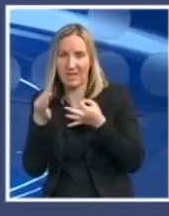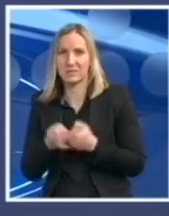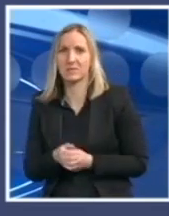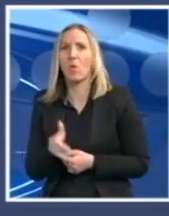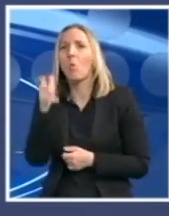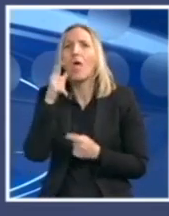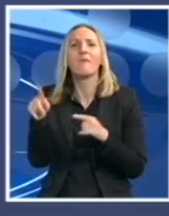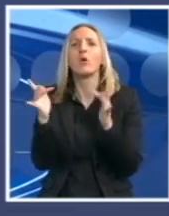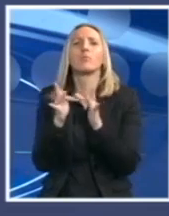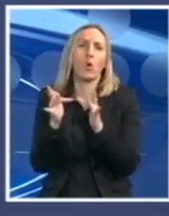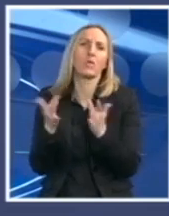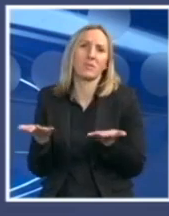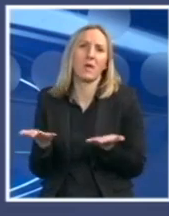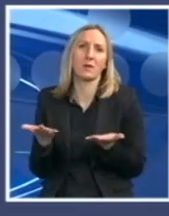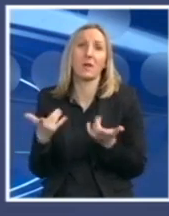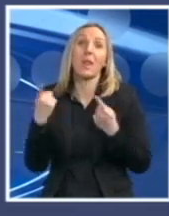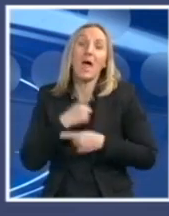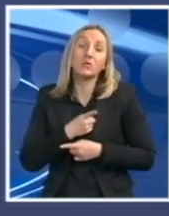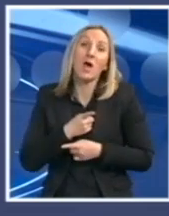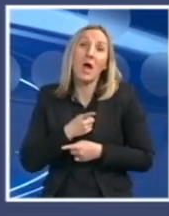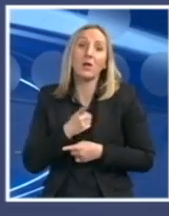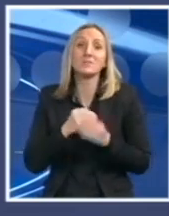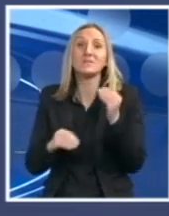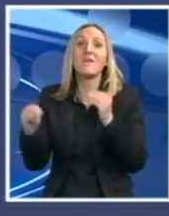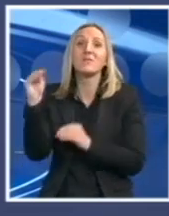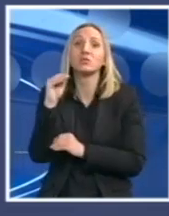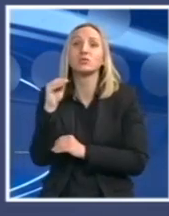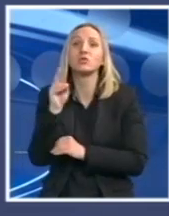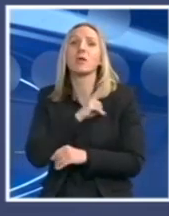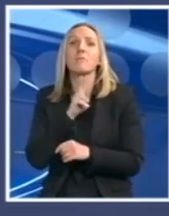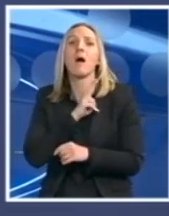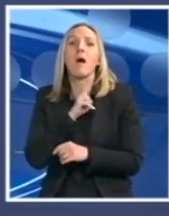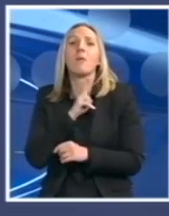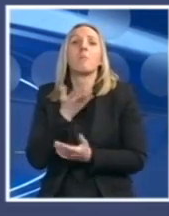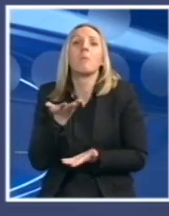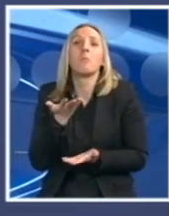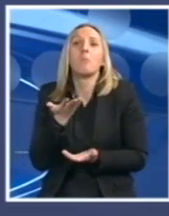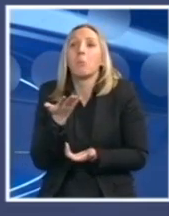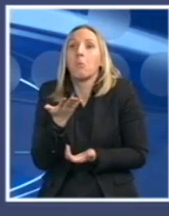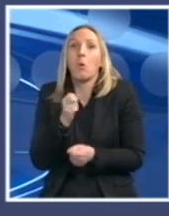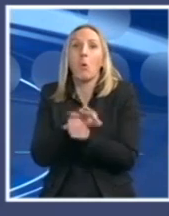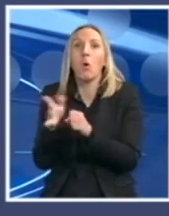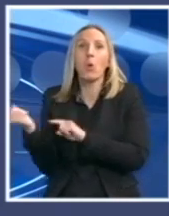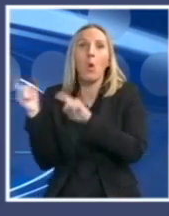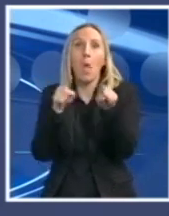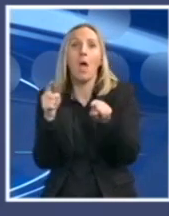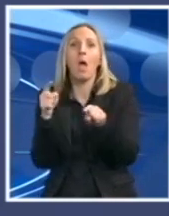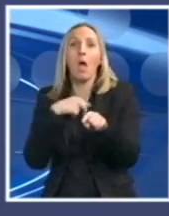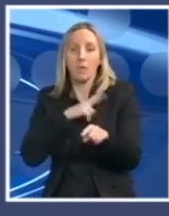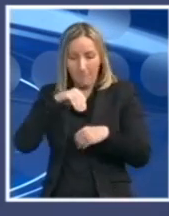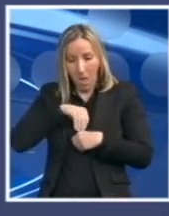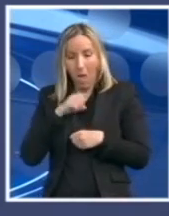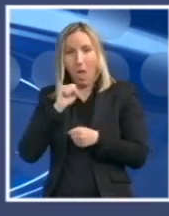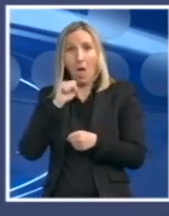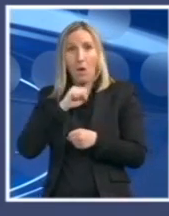to kontakti. Nažalost, mi sad sve više imamo ulazak pojedinačni virusa u bolnice, i to